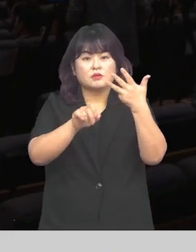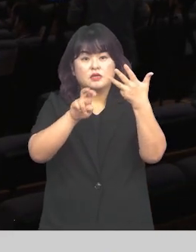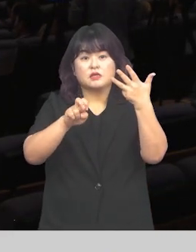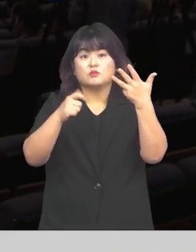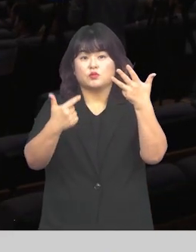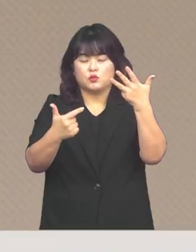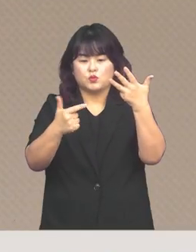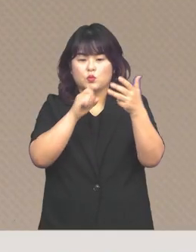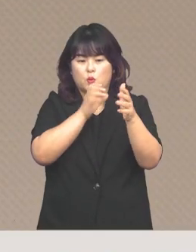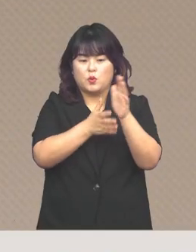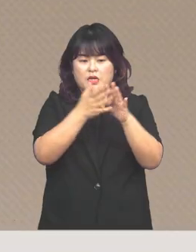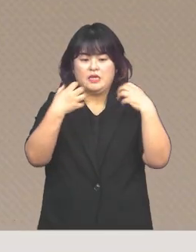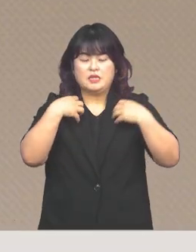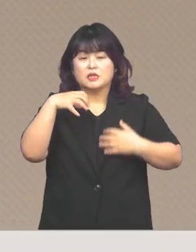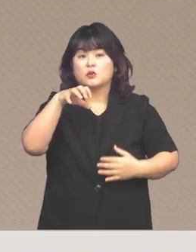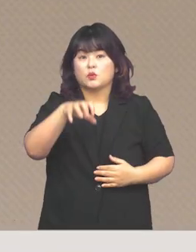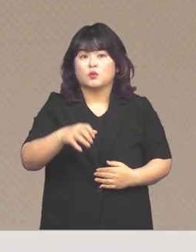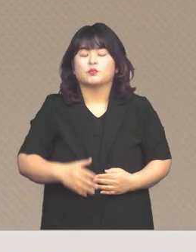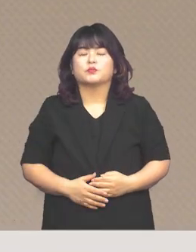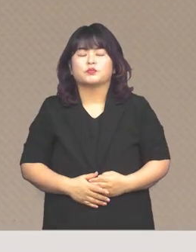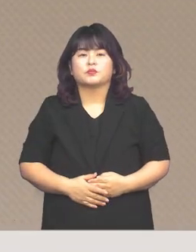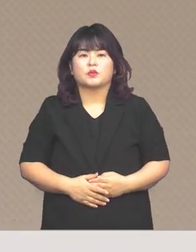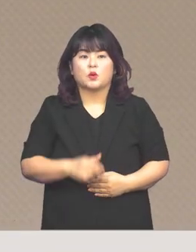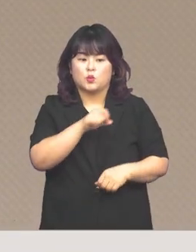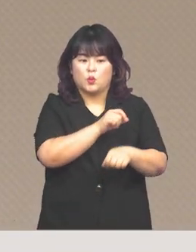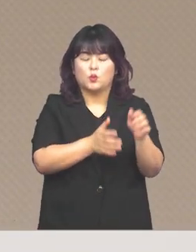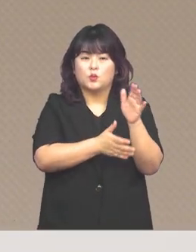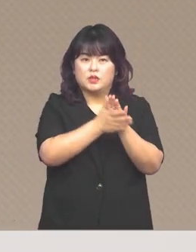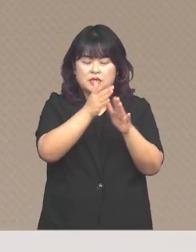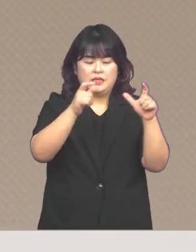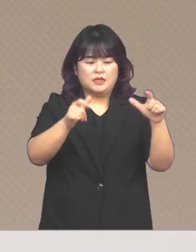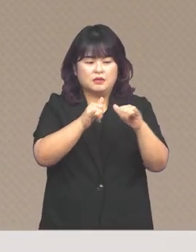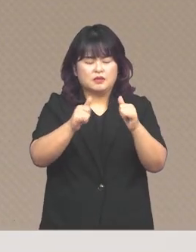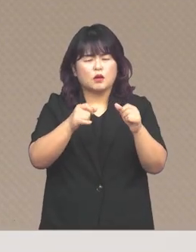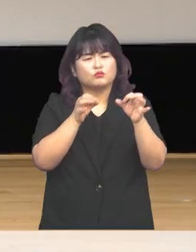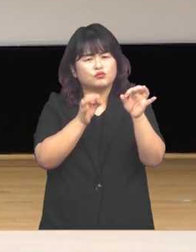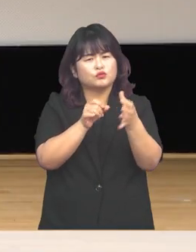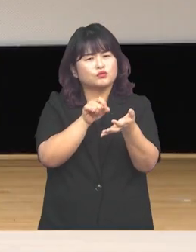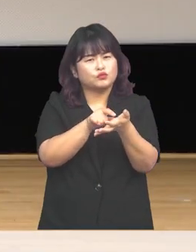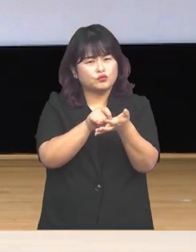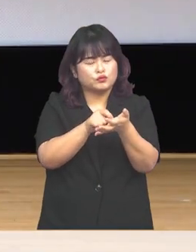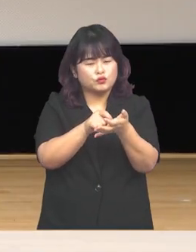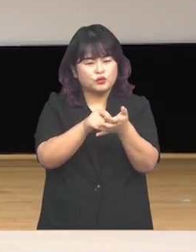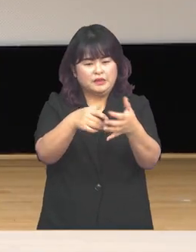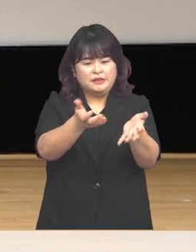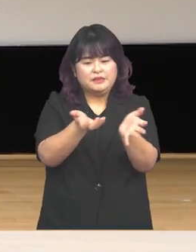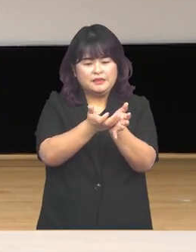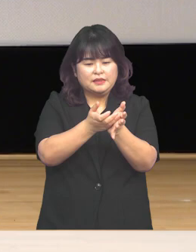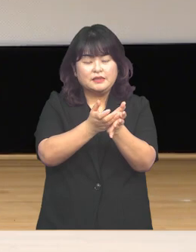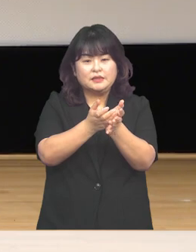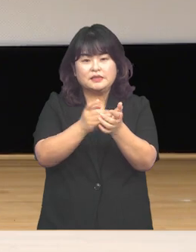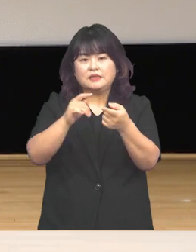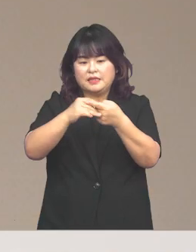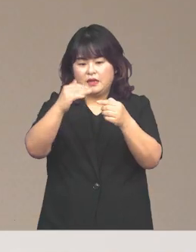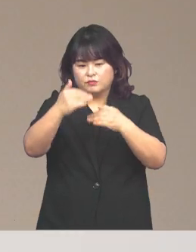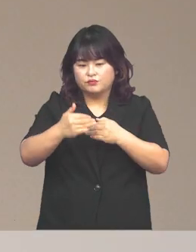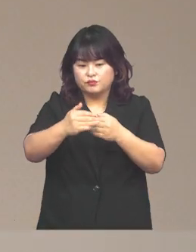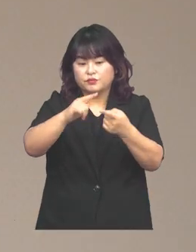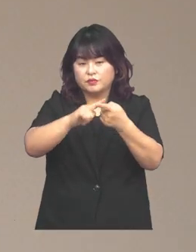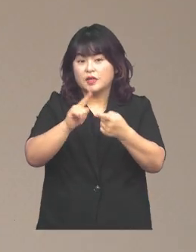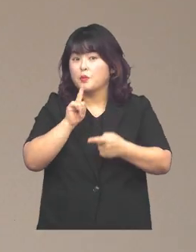용인특례시는 지난 26일 시청 에이스홀에서 용인특례시 시민프로축구단 창단 진행 상황 보고회를